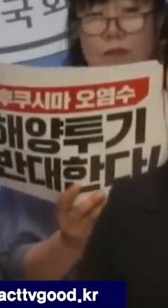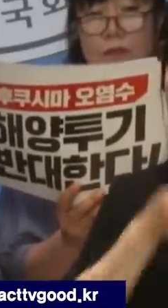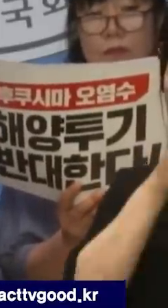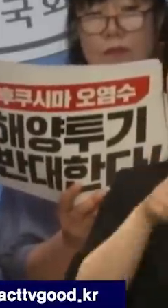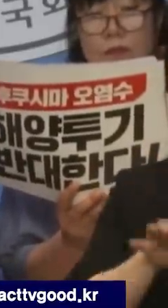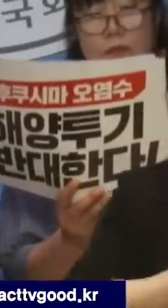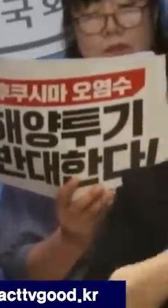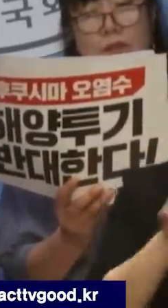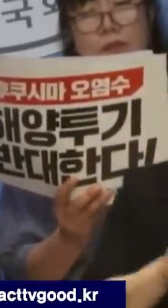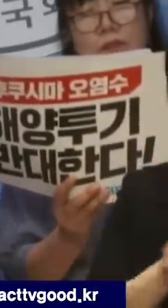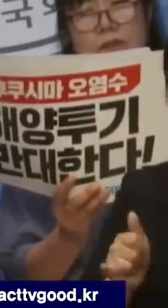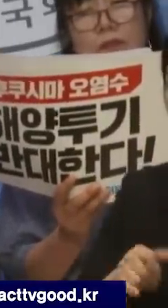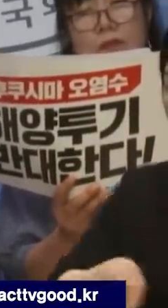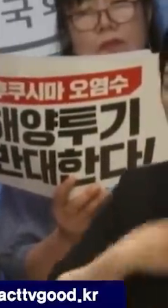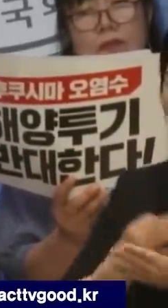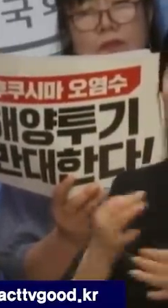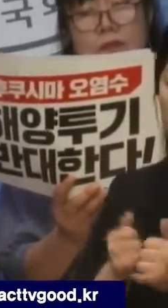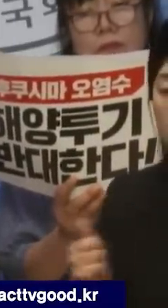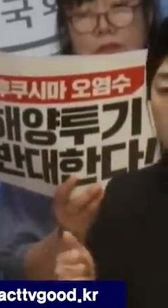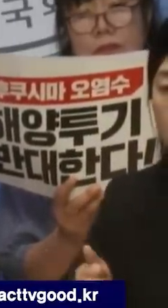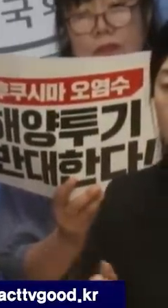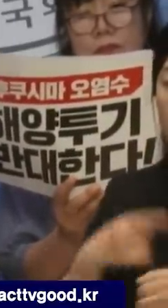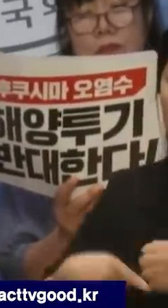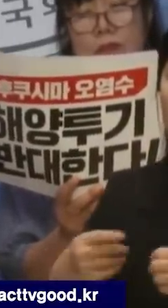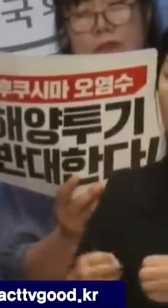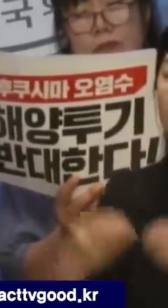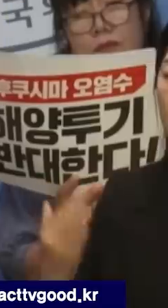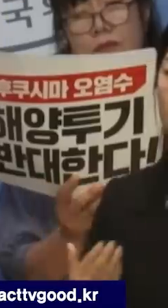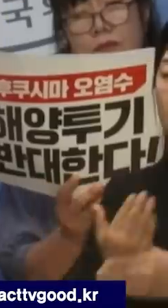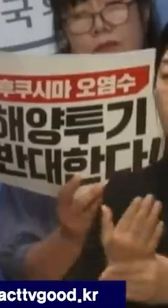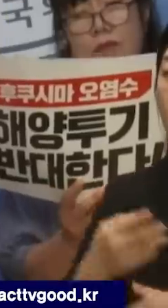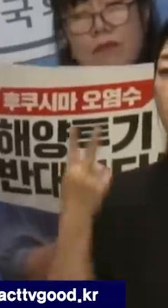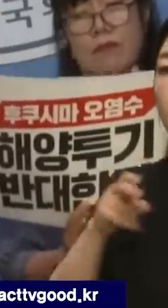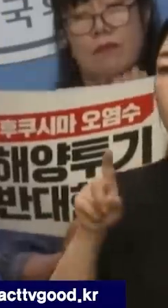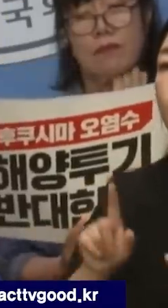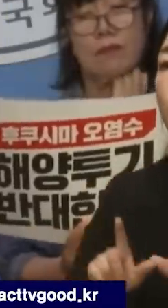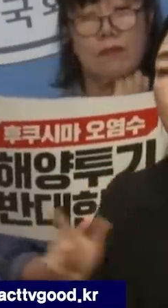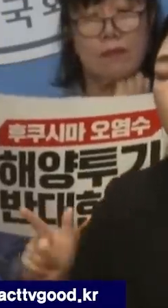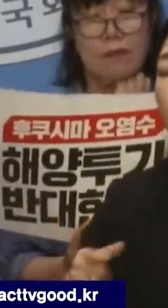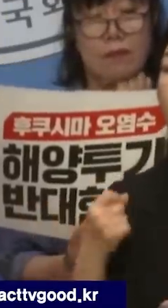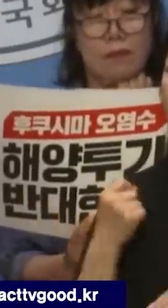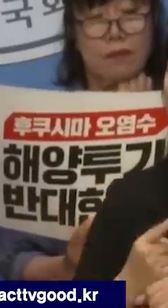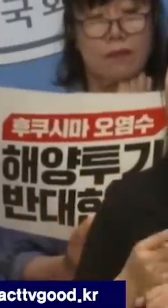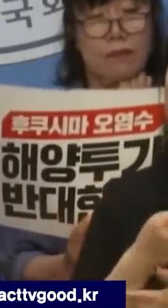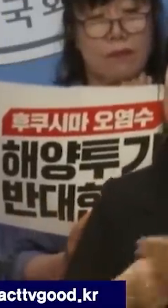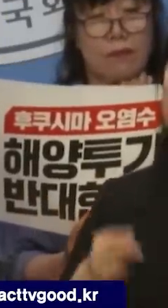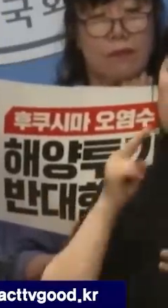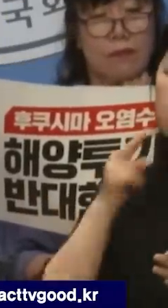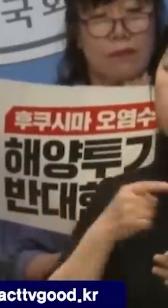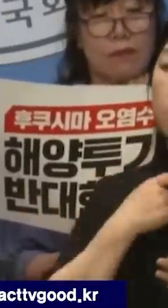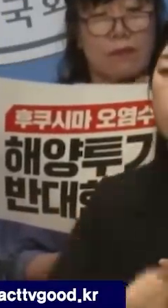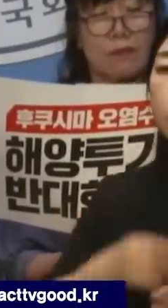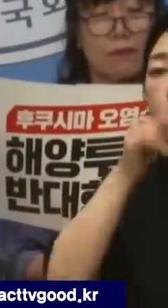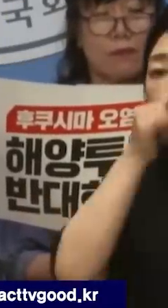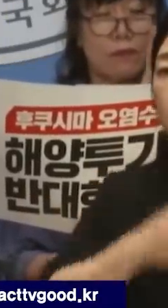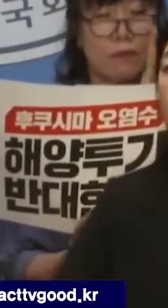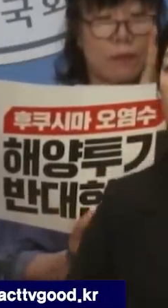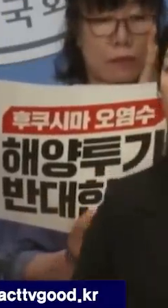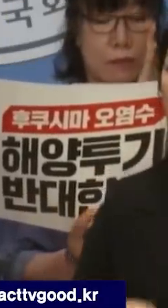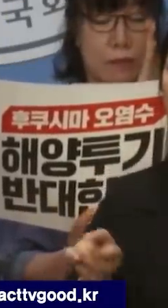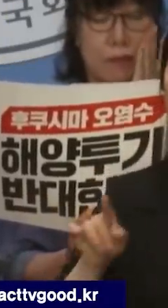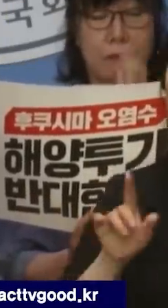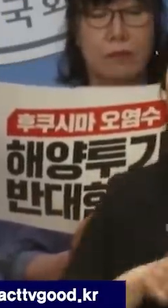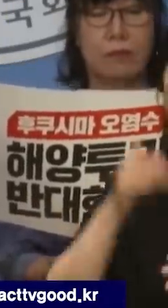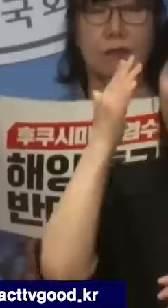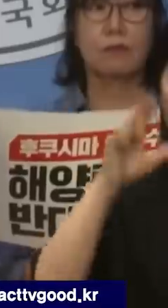소상공인 자영업자들은 원전사고가 발생한 지난 2011년 이미 막대한 피해를 입은 경험이 있다. 당시